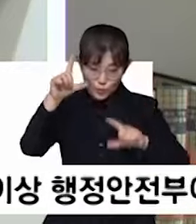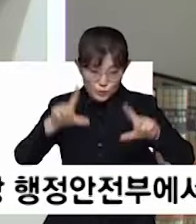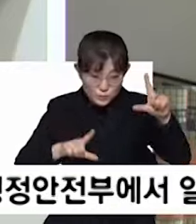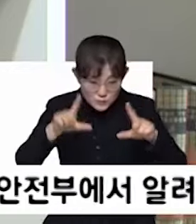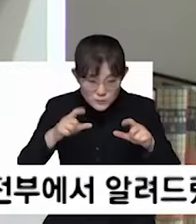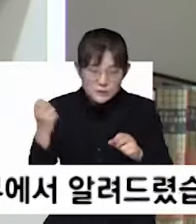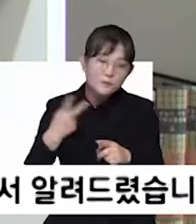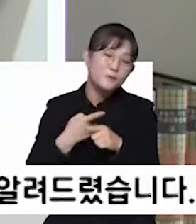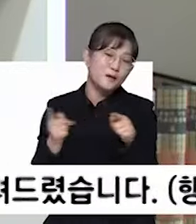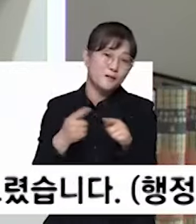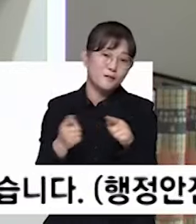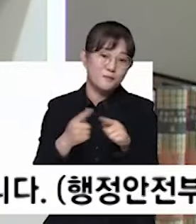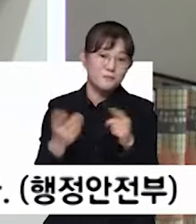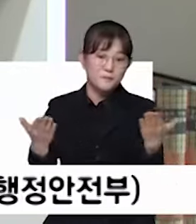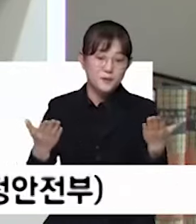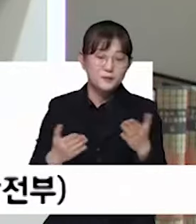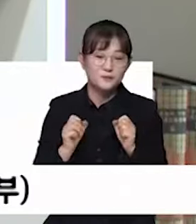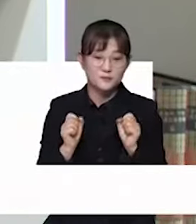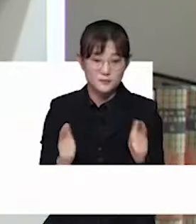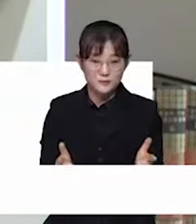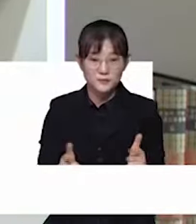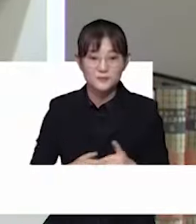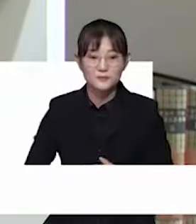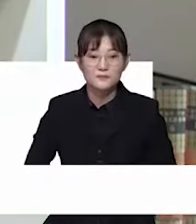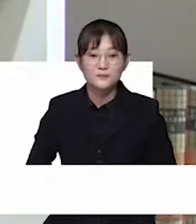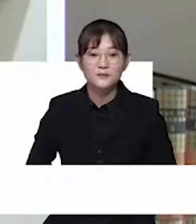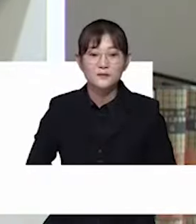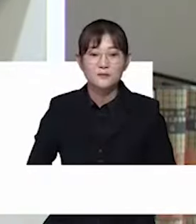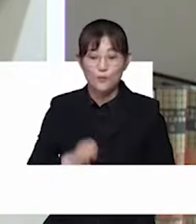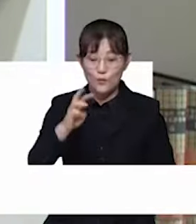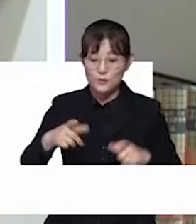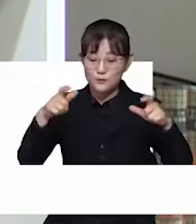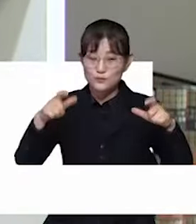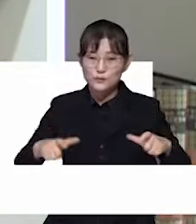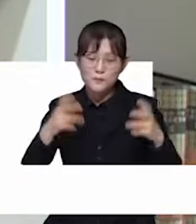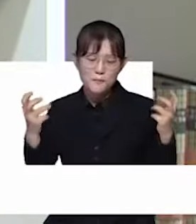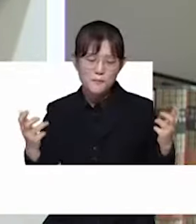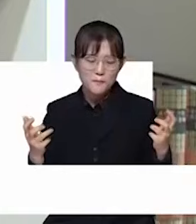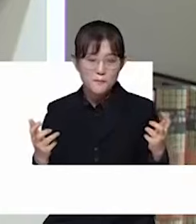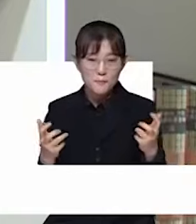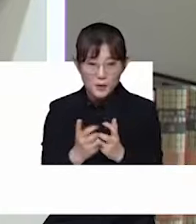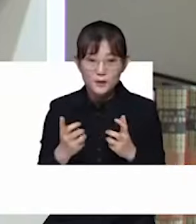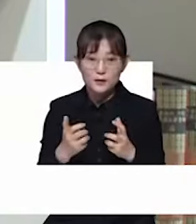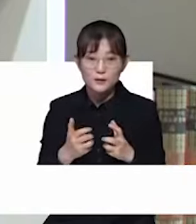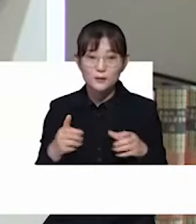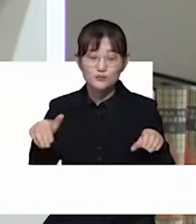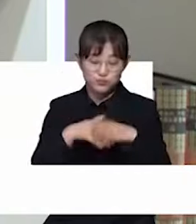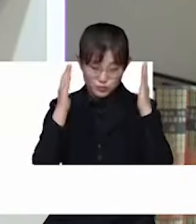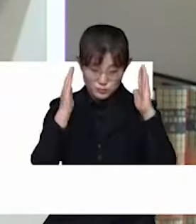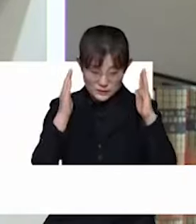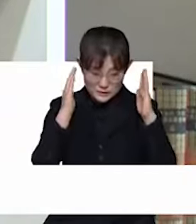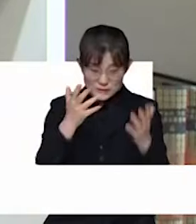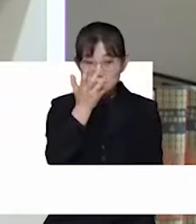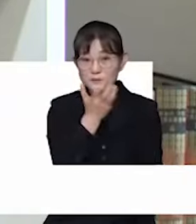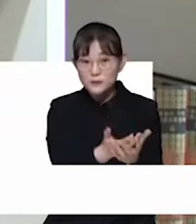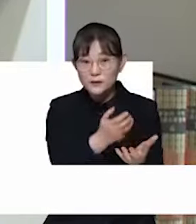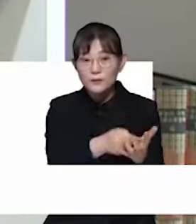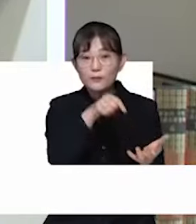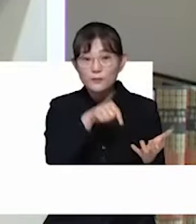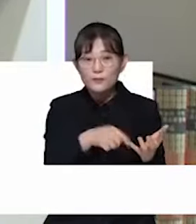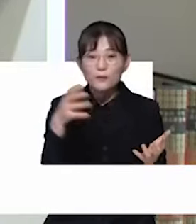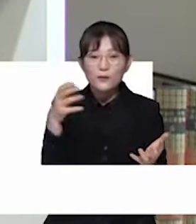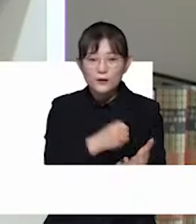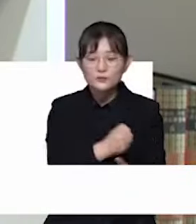재평가받는 문학을 통해서 재평가받는 그런 기회가 될 겁니다. 우리 지역의 풍요로운 그 문학적 토양 위에 이번에 한강을